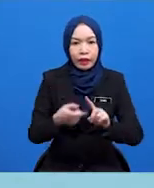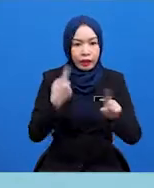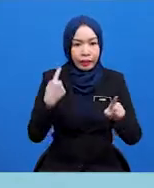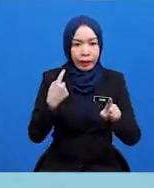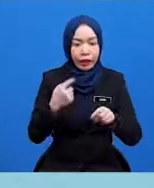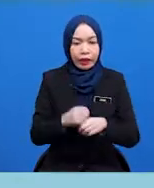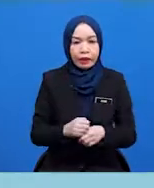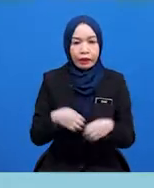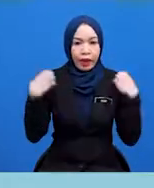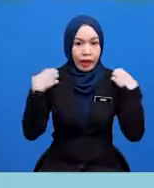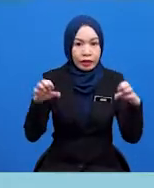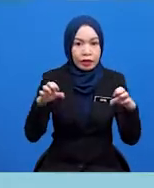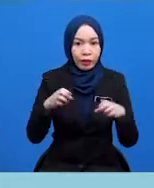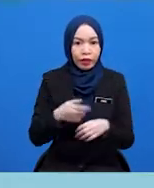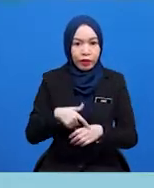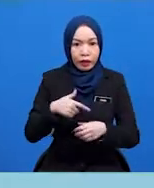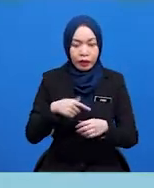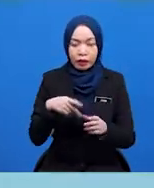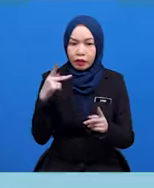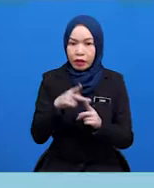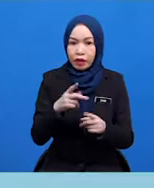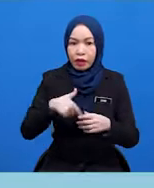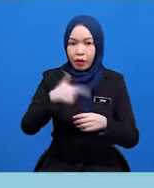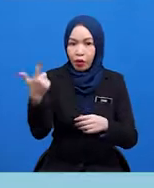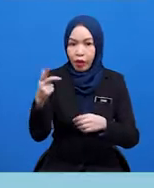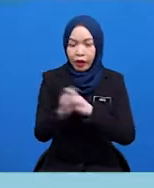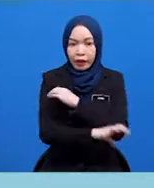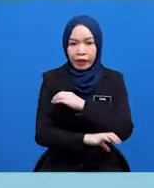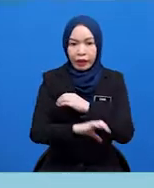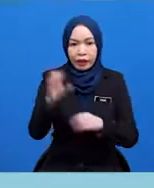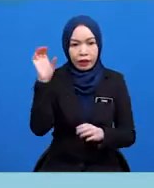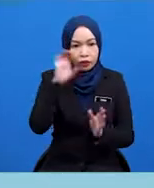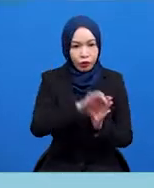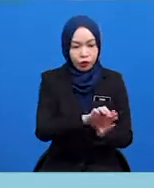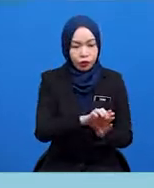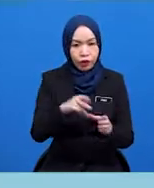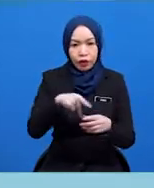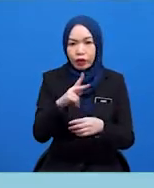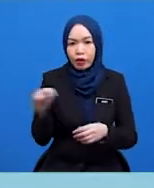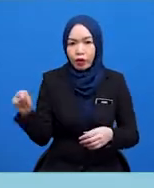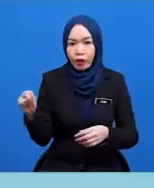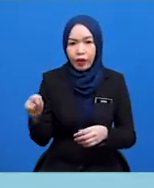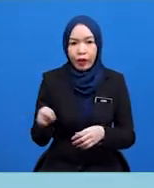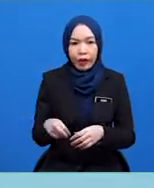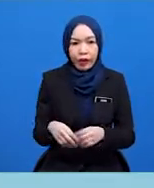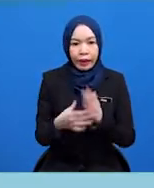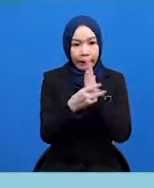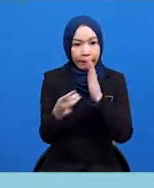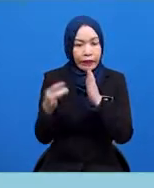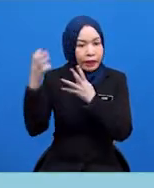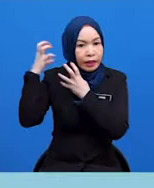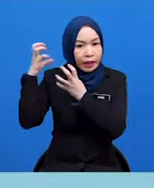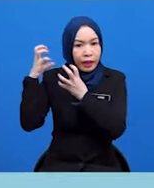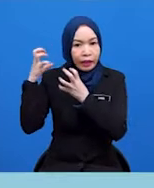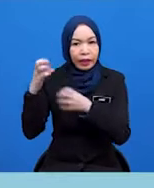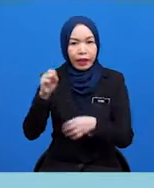negara. Contoh pengeksportan minyak kelapa sawit dan getah ke pasaran Eropah,